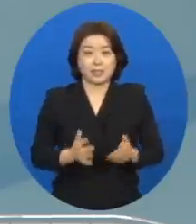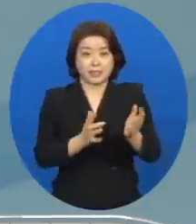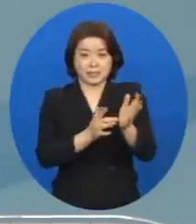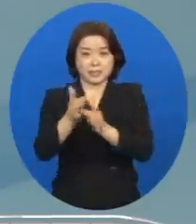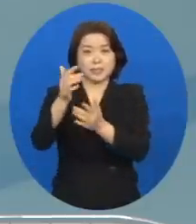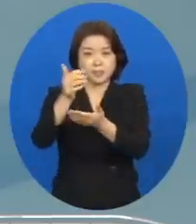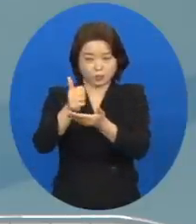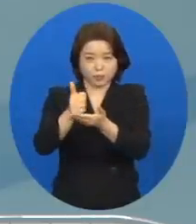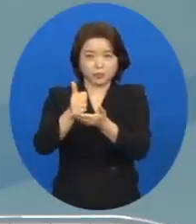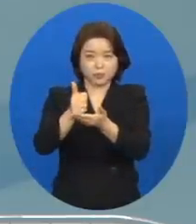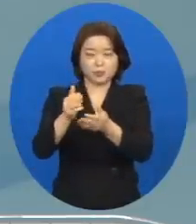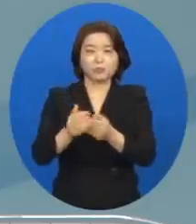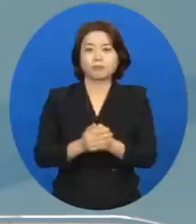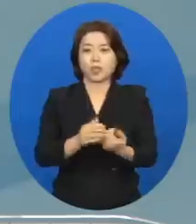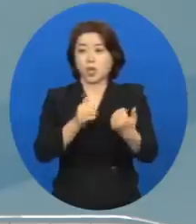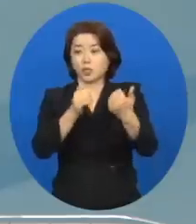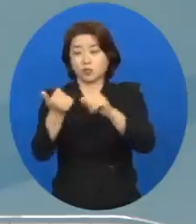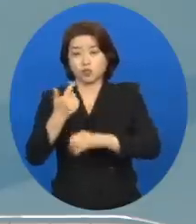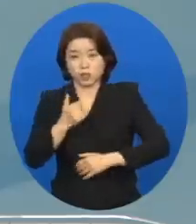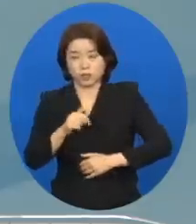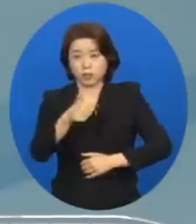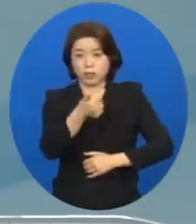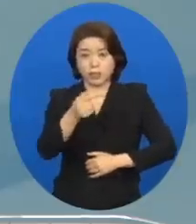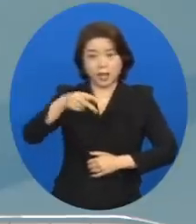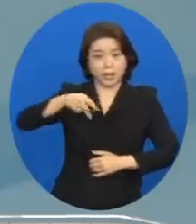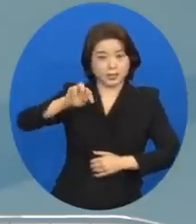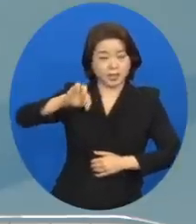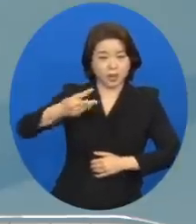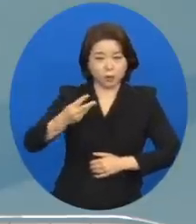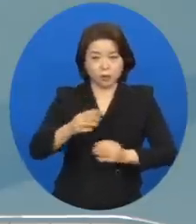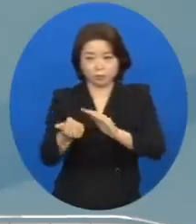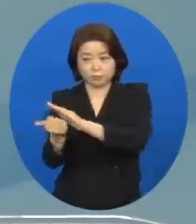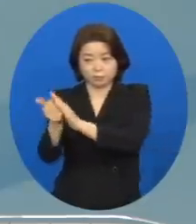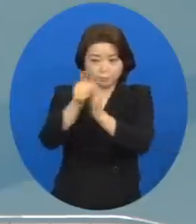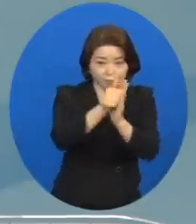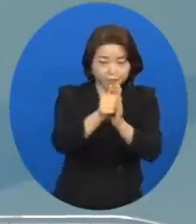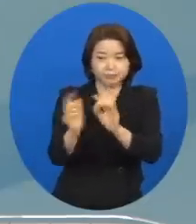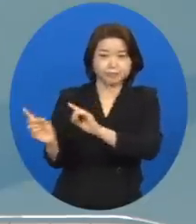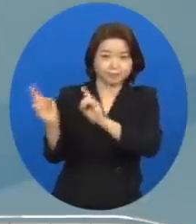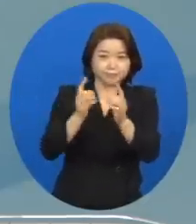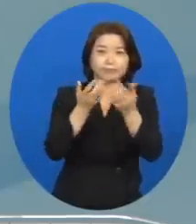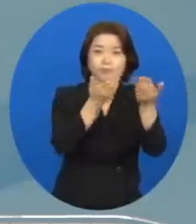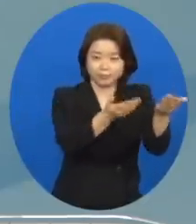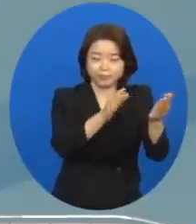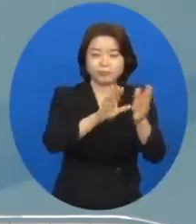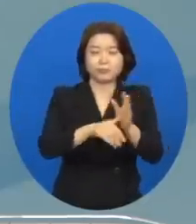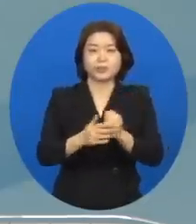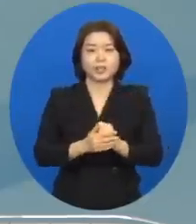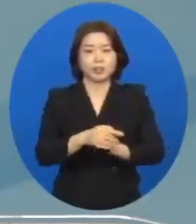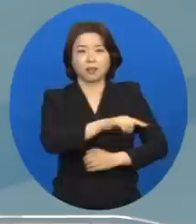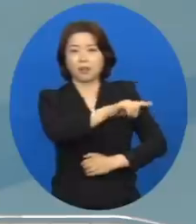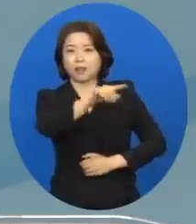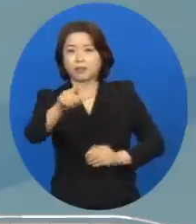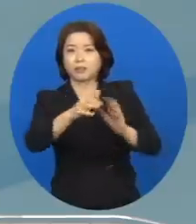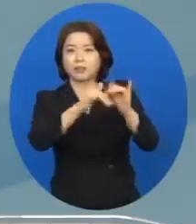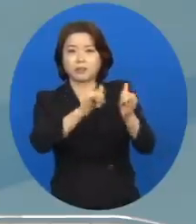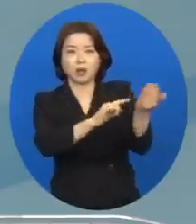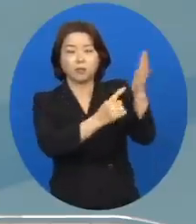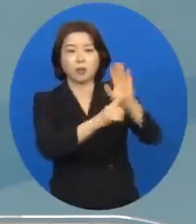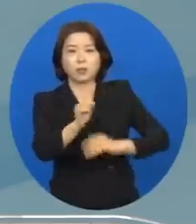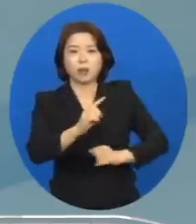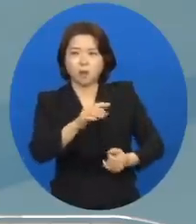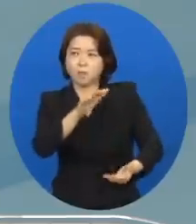예수님께서 죽었던 나사로를 다시 살리셨을 때 그때 사람들의 반응이 뜨거웠어요.